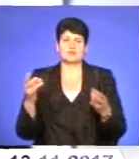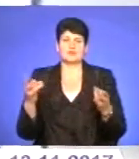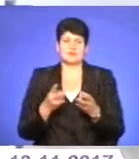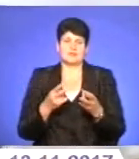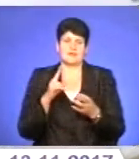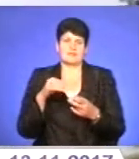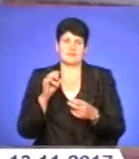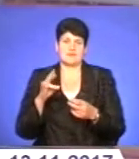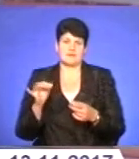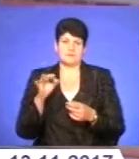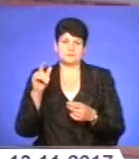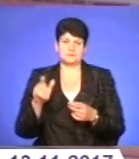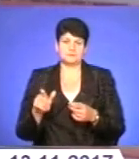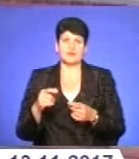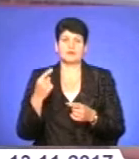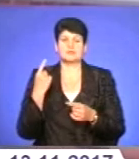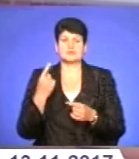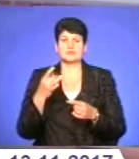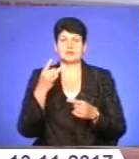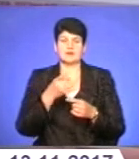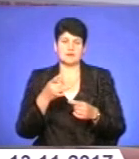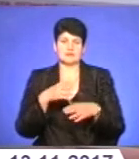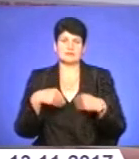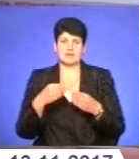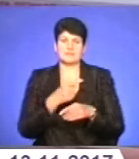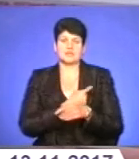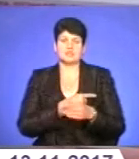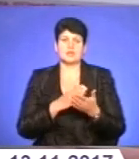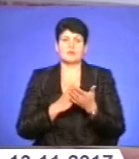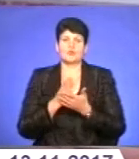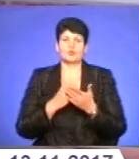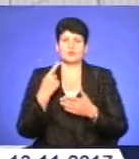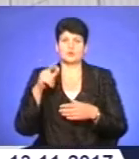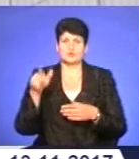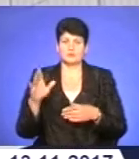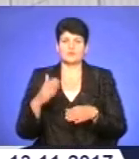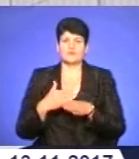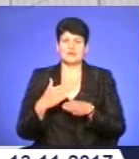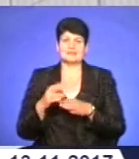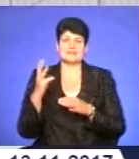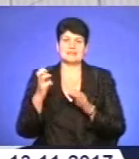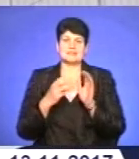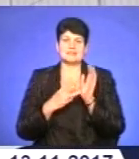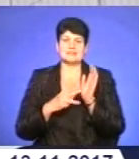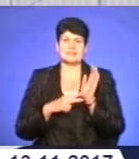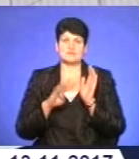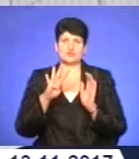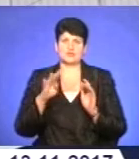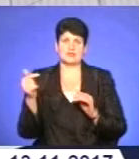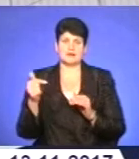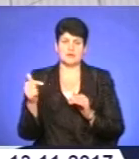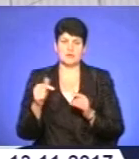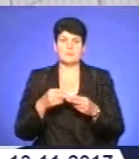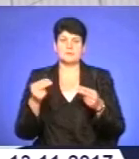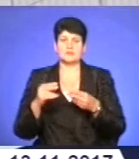про пацієнта. На рік для надання медичних послуг на первинному рівні одному пацієнту планують виділяти 374 гривні. Укласти